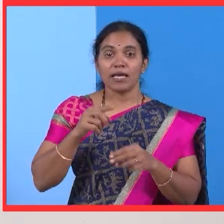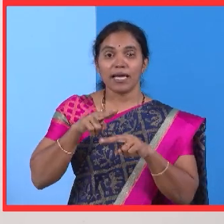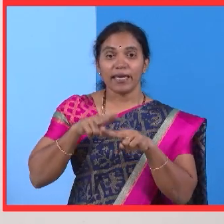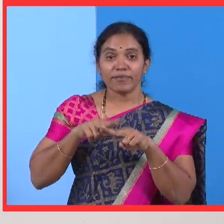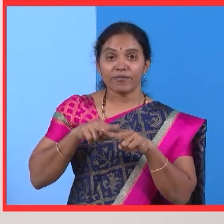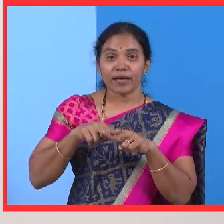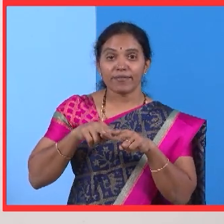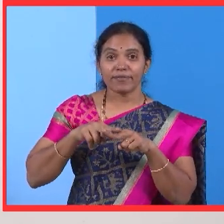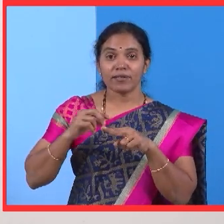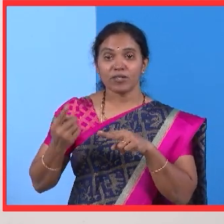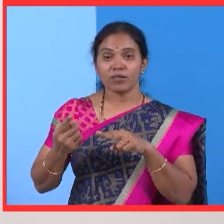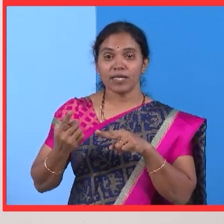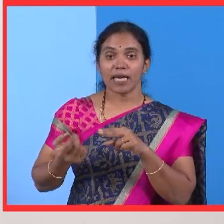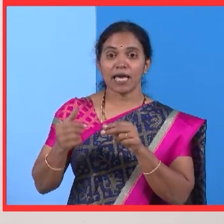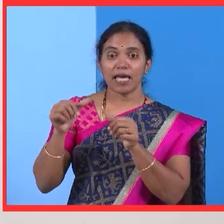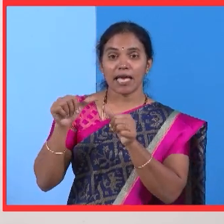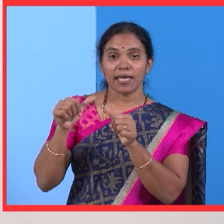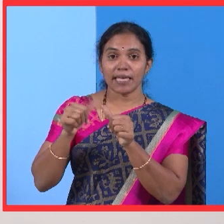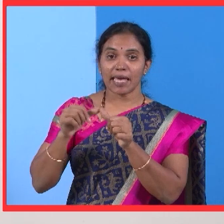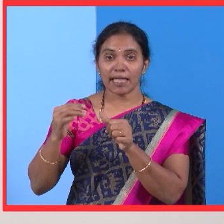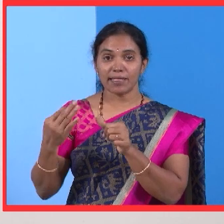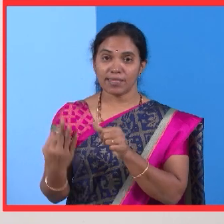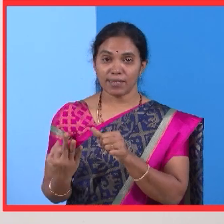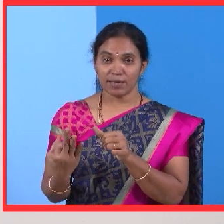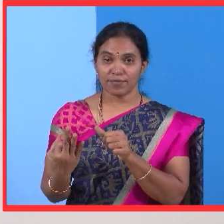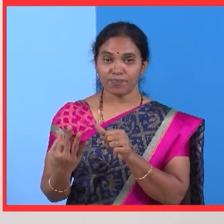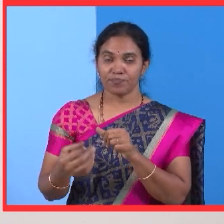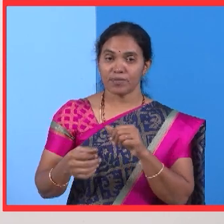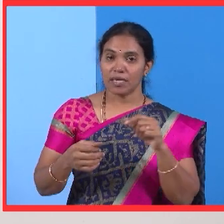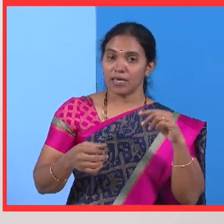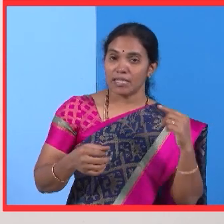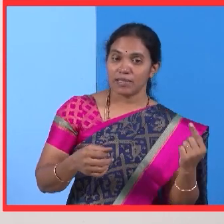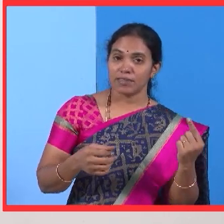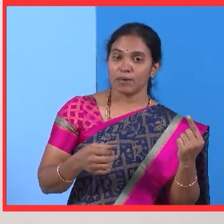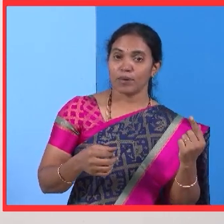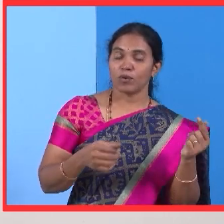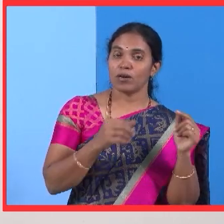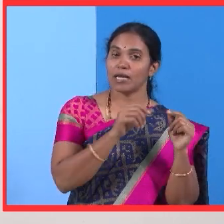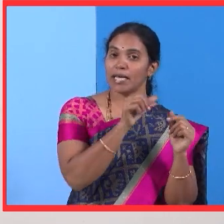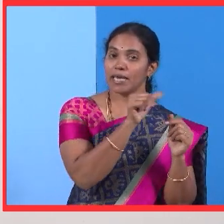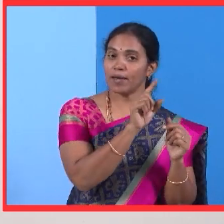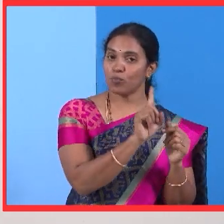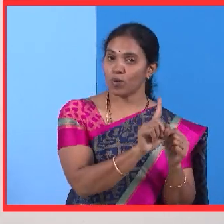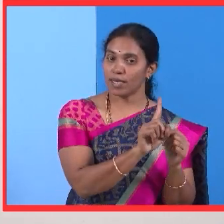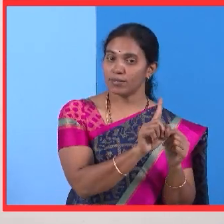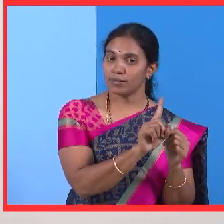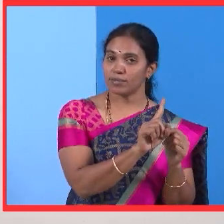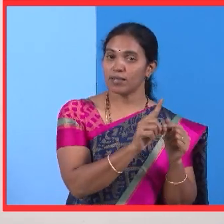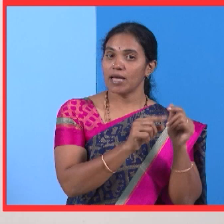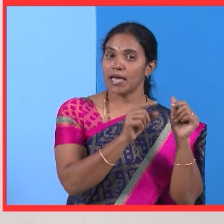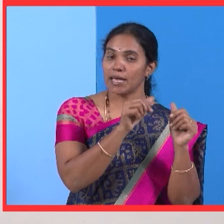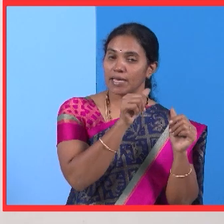நடுப்புள்ளியினுடைய எக்ஸாய தொலைவு ஏ த்ரீ. இந்த நடுப்புள்ளிகளினுடைய எக்ஸாய தொலைவுகளை